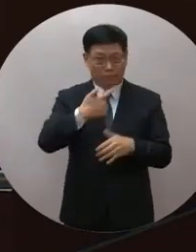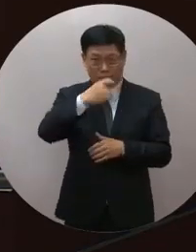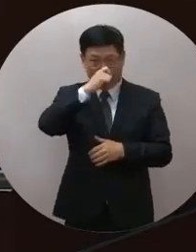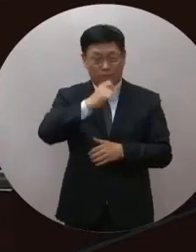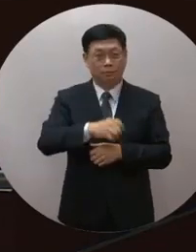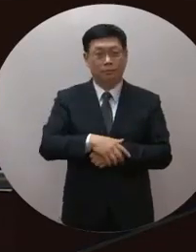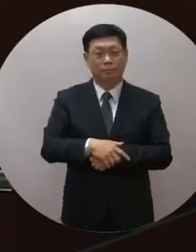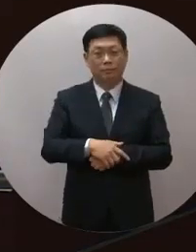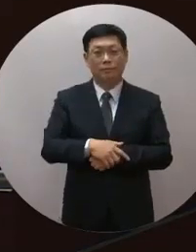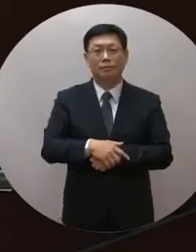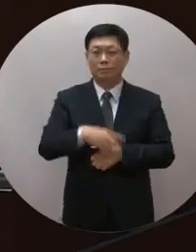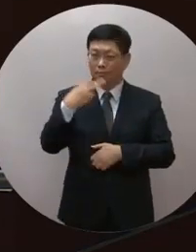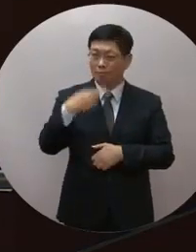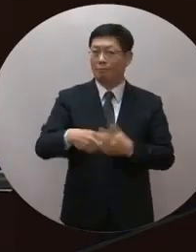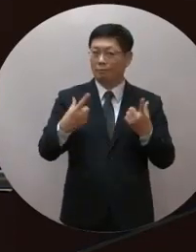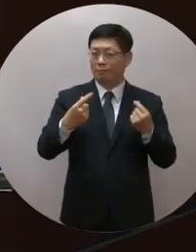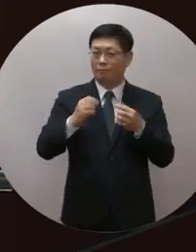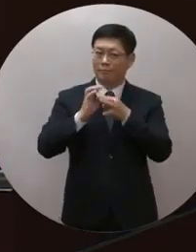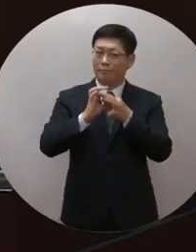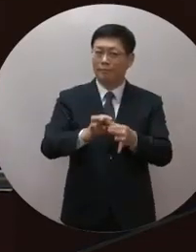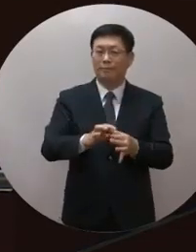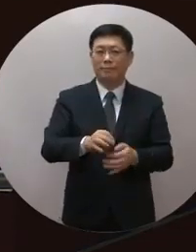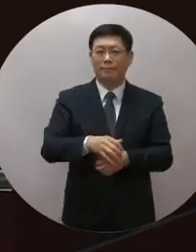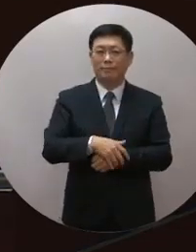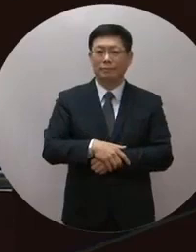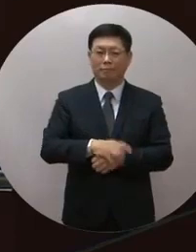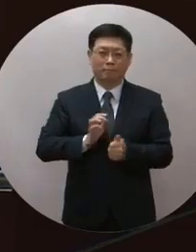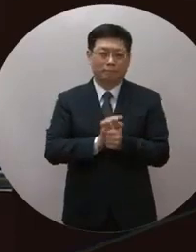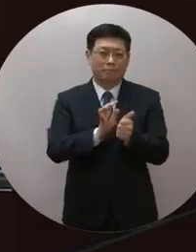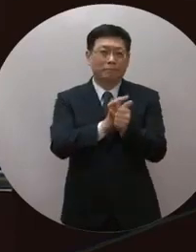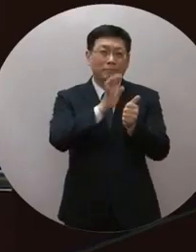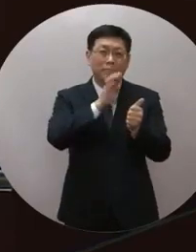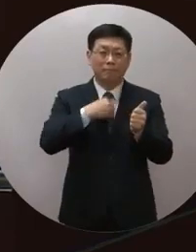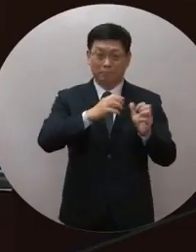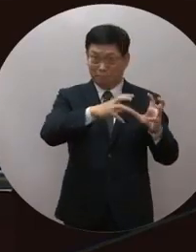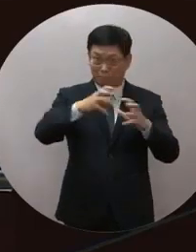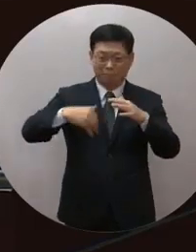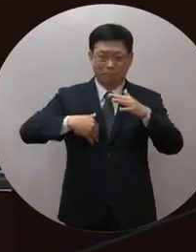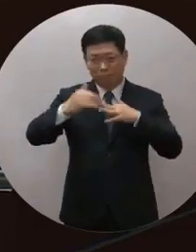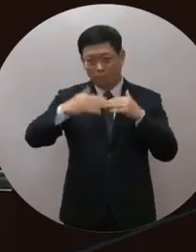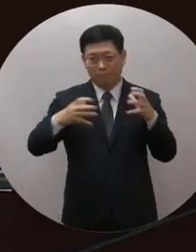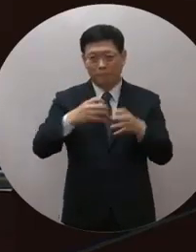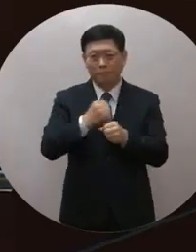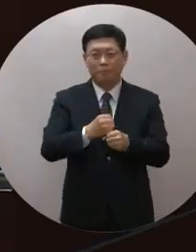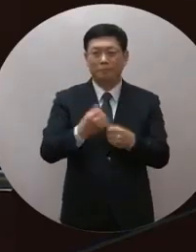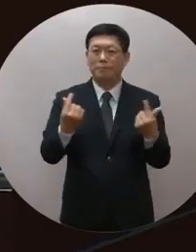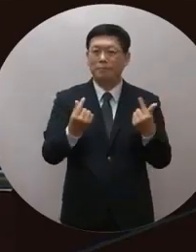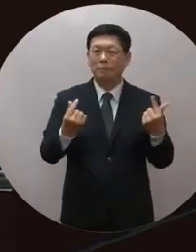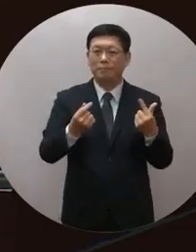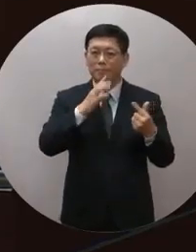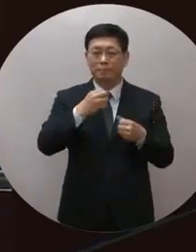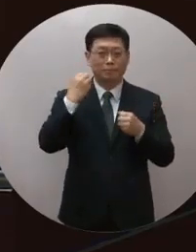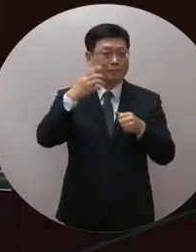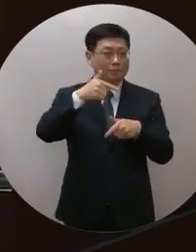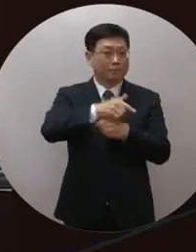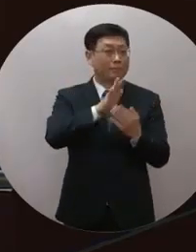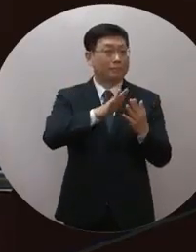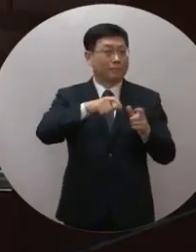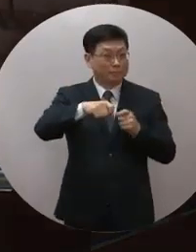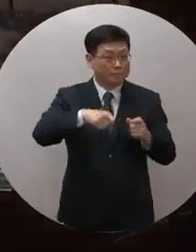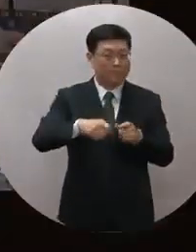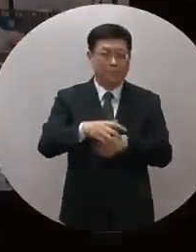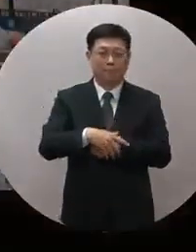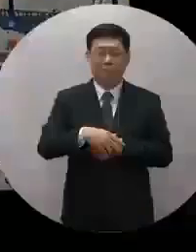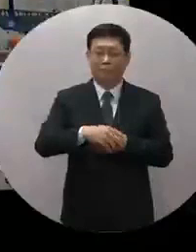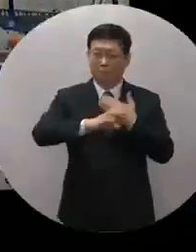好。我们也会持续推动与国际合作，包括推动新南向政策，